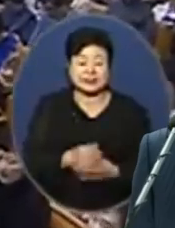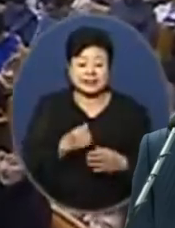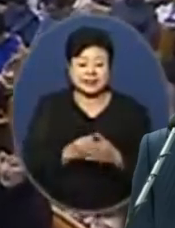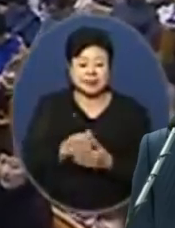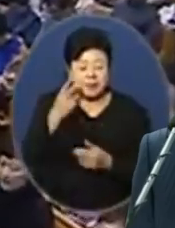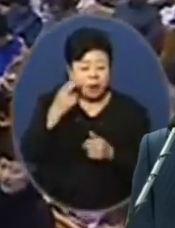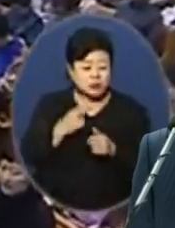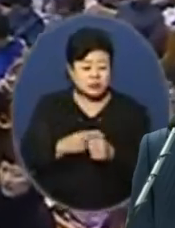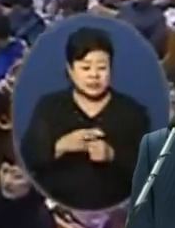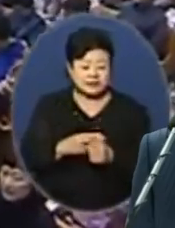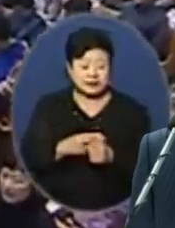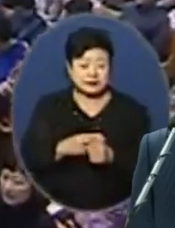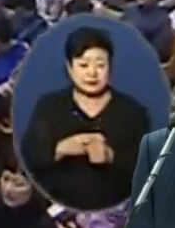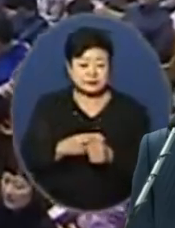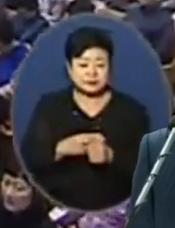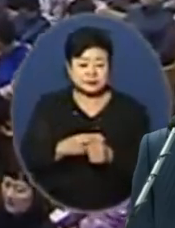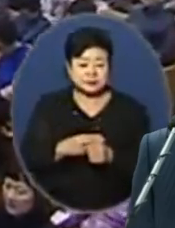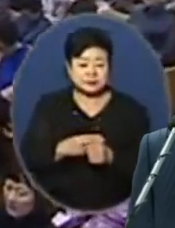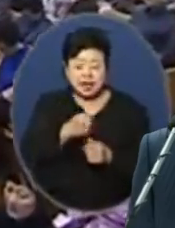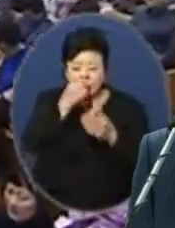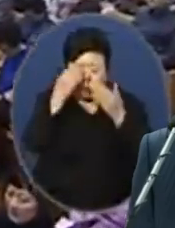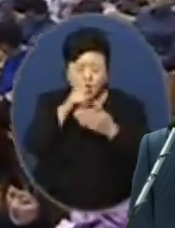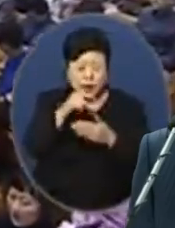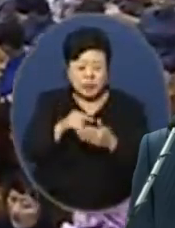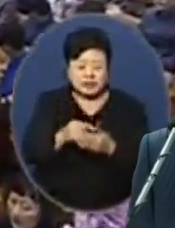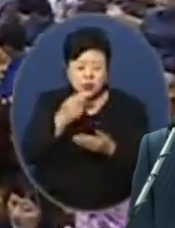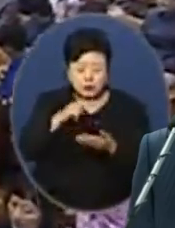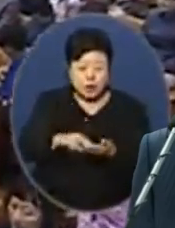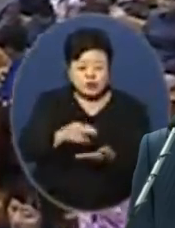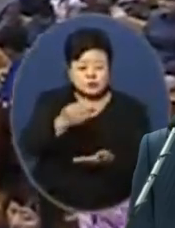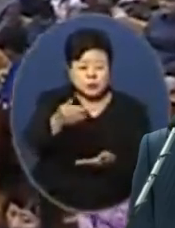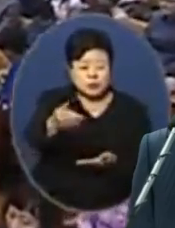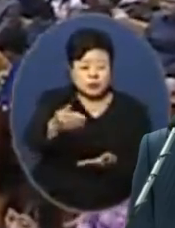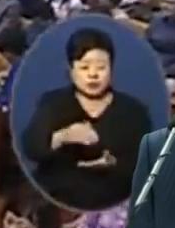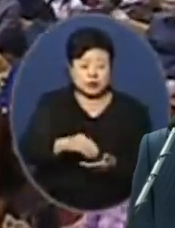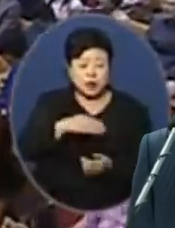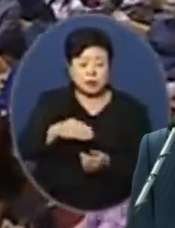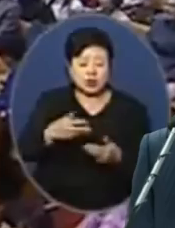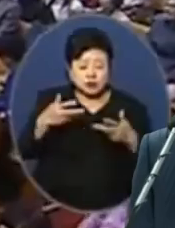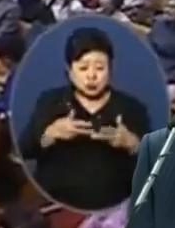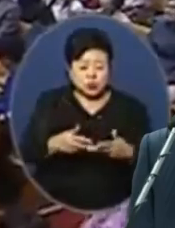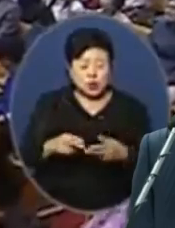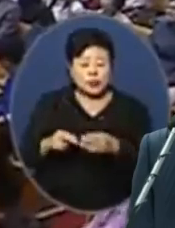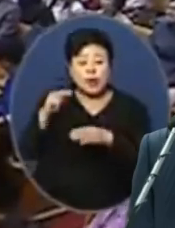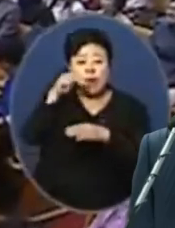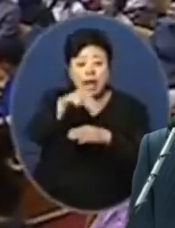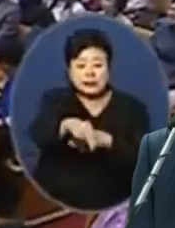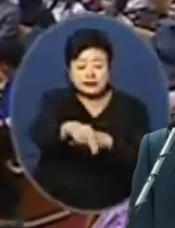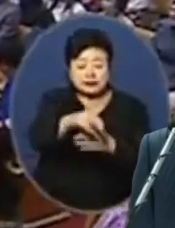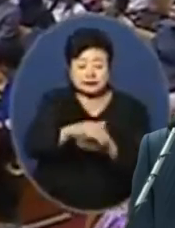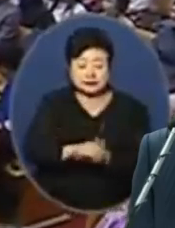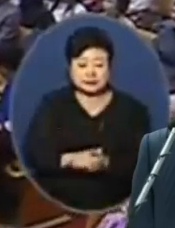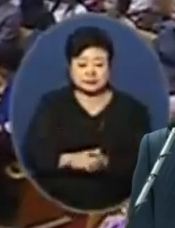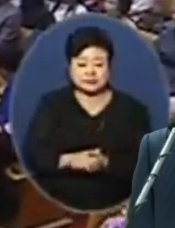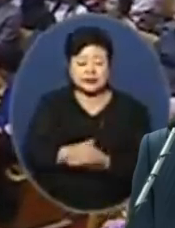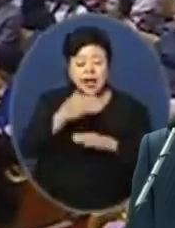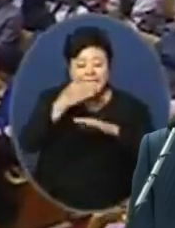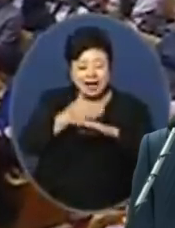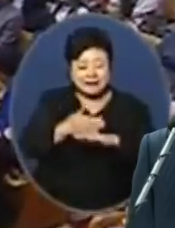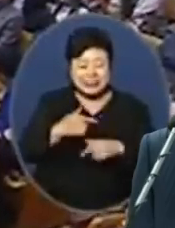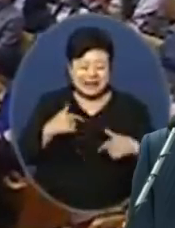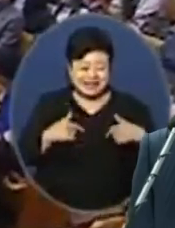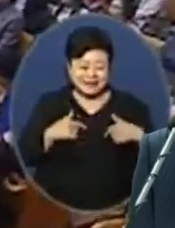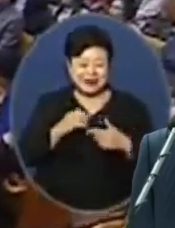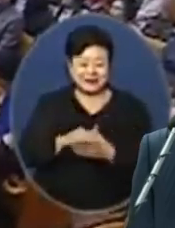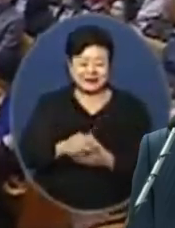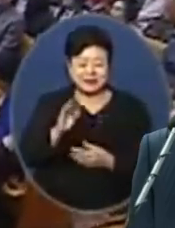그러므로 바울은 옥에서 쓴 편지에도 보면 환경과 조건을 초월해서 감사하고